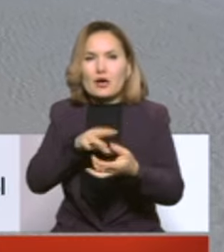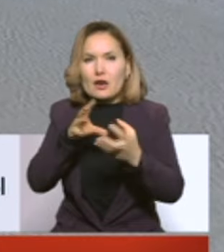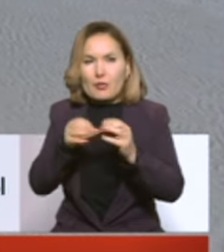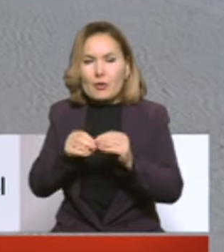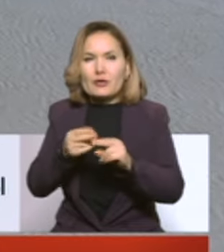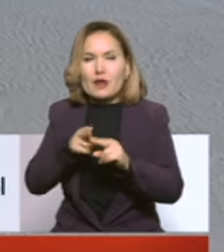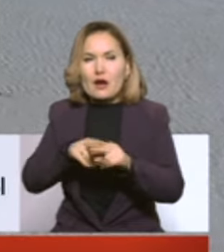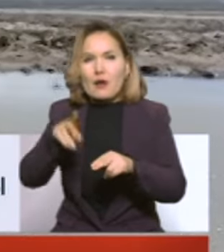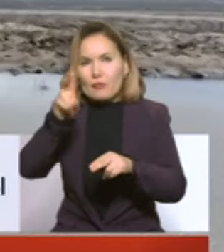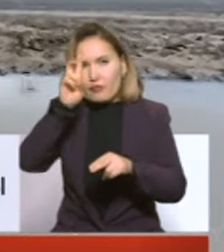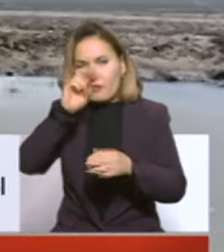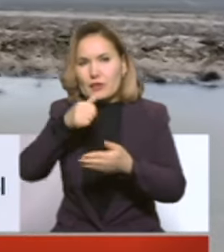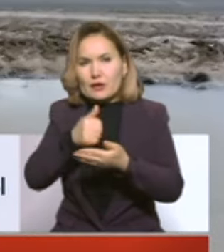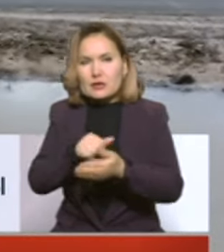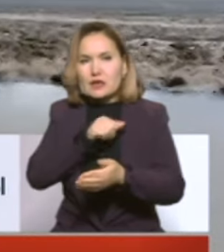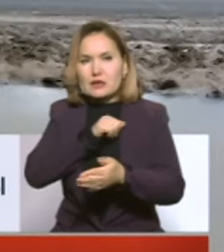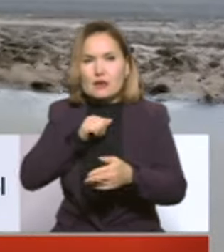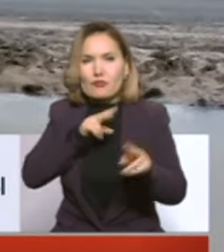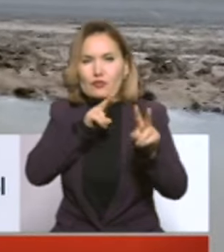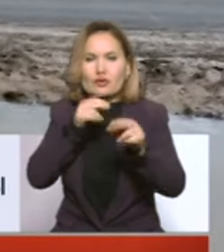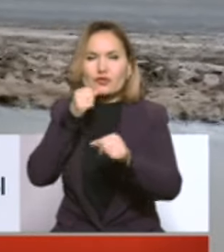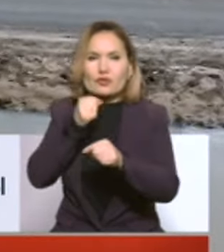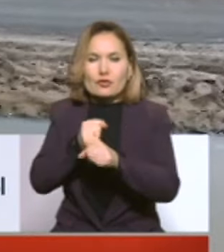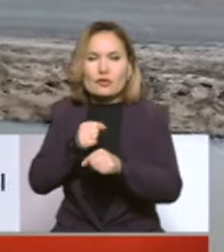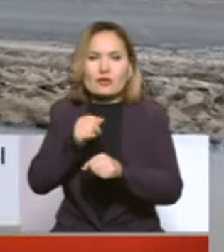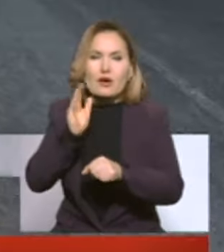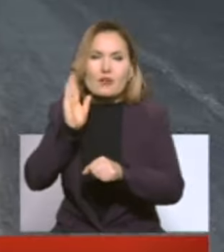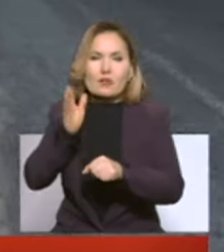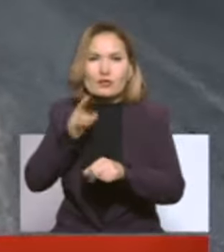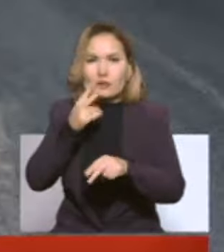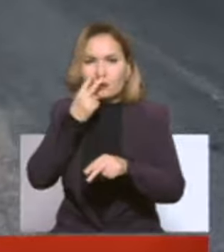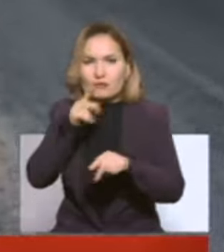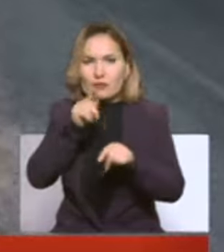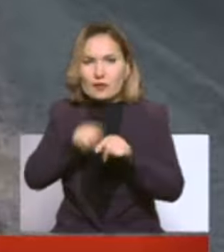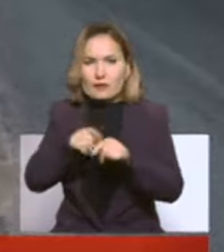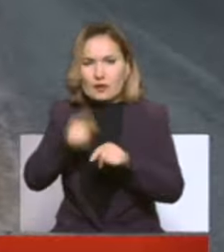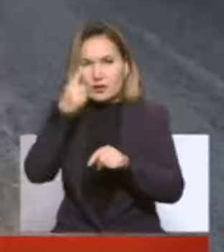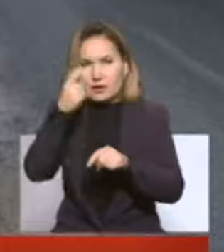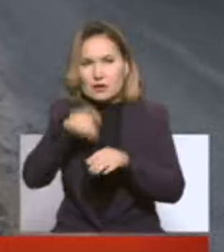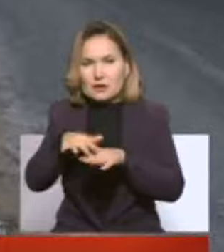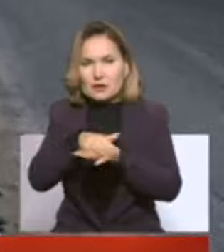істі бақылауында ұстайтынын ескертті. Досжан Маратұлы, Дәулетбек